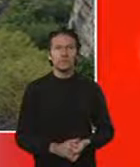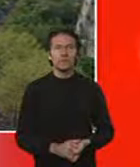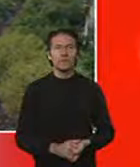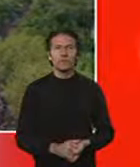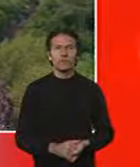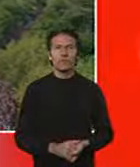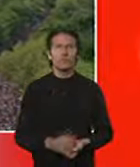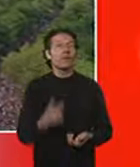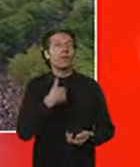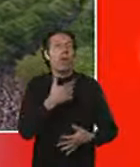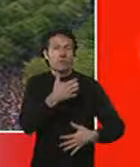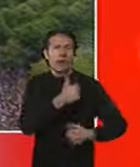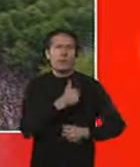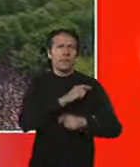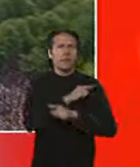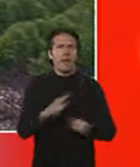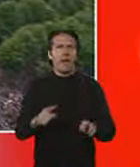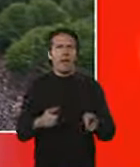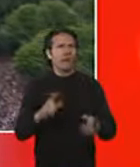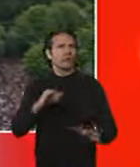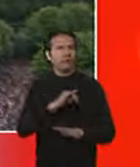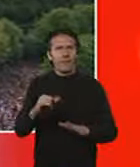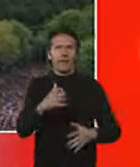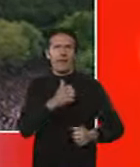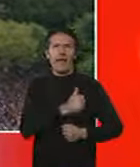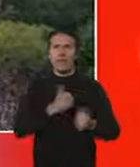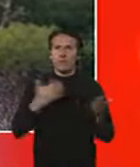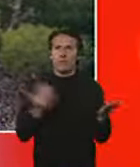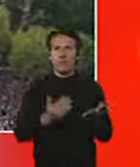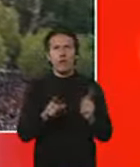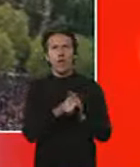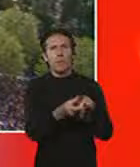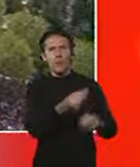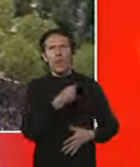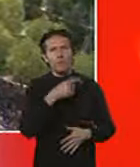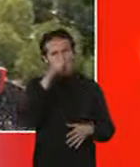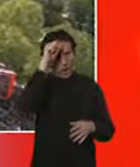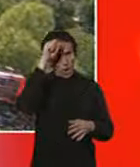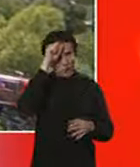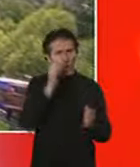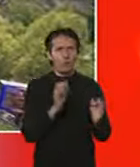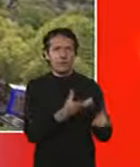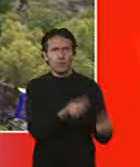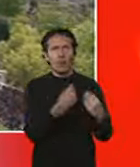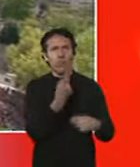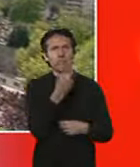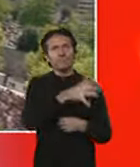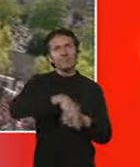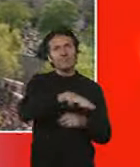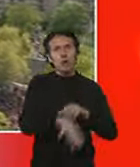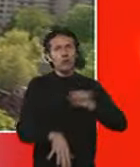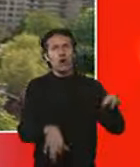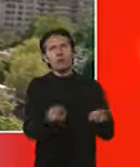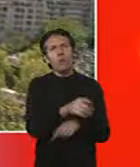tricolore naccepterai jamais mes chers compatriotes de recevoir des leçons de morale de la part de ceux qui